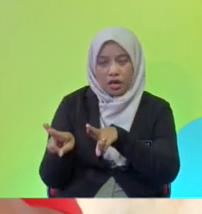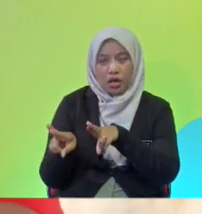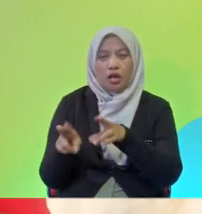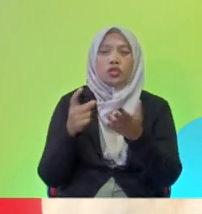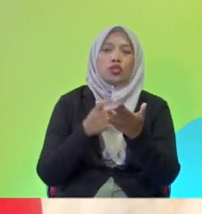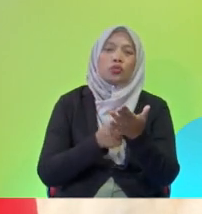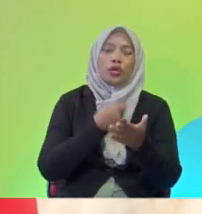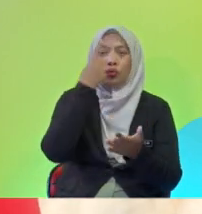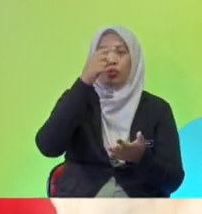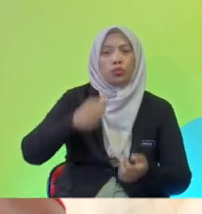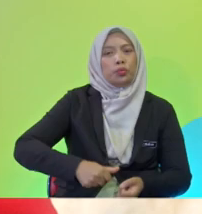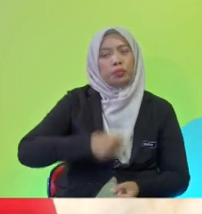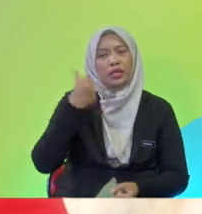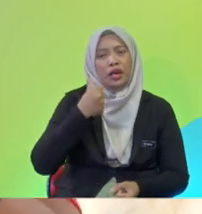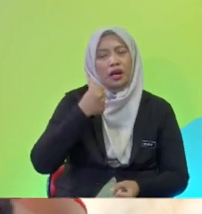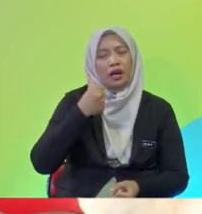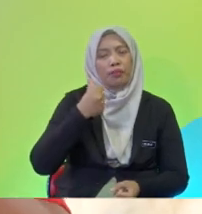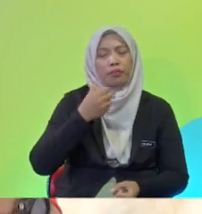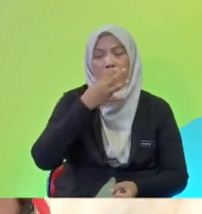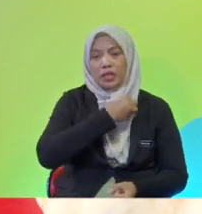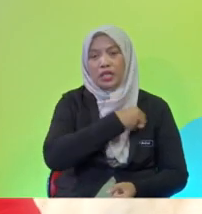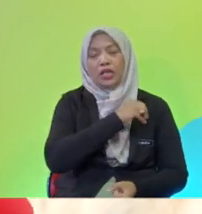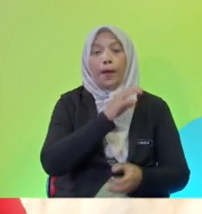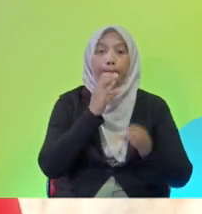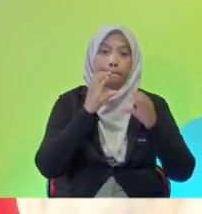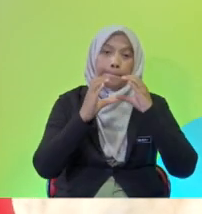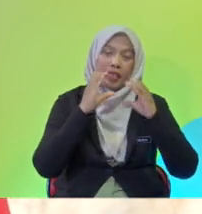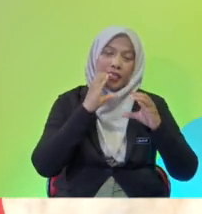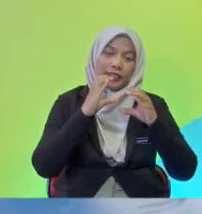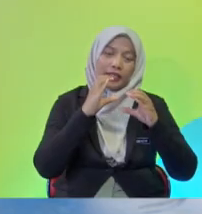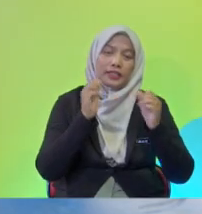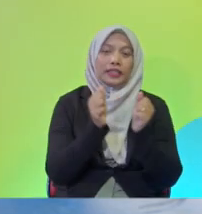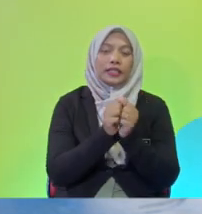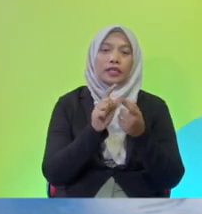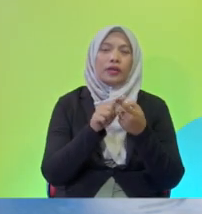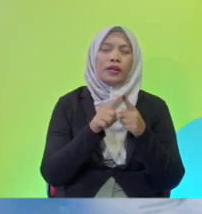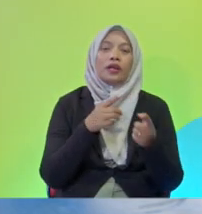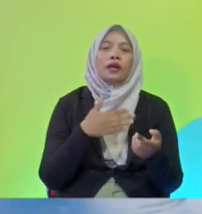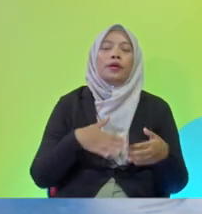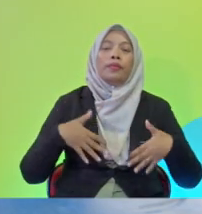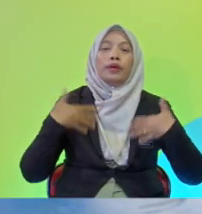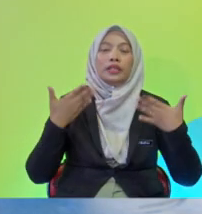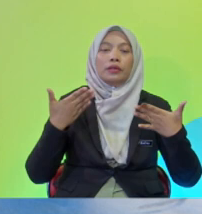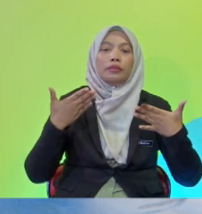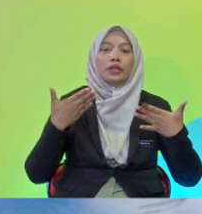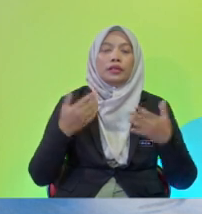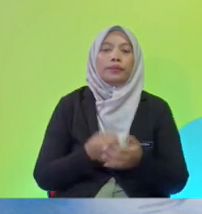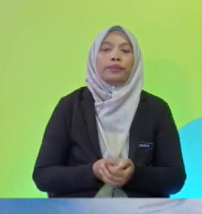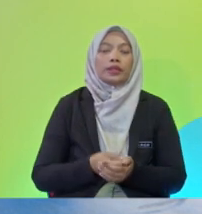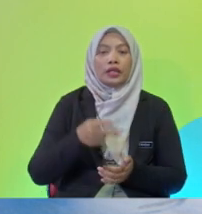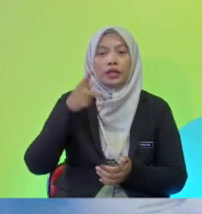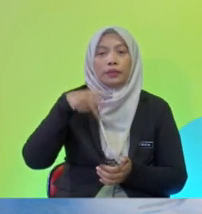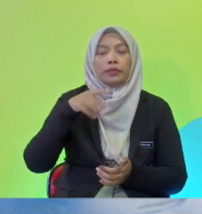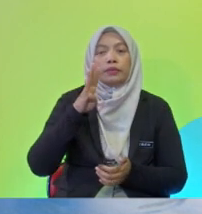untuk menang tu. Jadi untuk menang tu mereka berkomunikasi lah. Itu satu benda yang sangat sihat. Baiklah, okay? Cikgu. Jadi bagaimana dengan